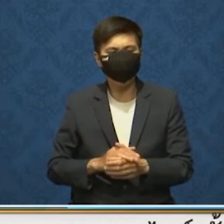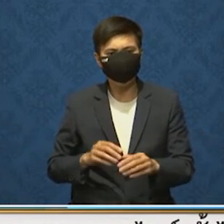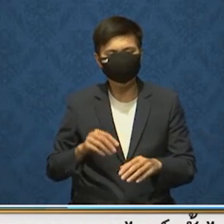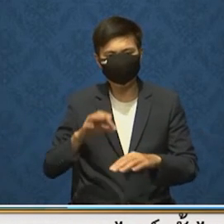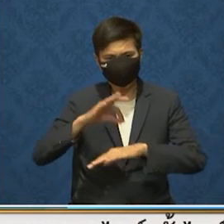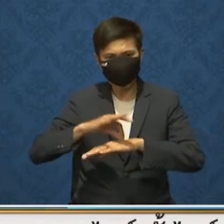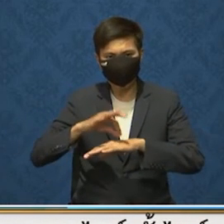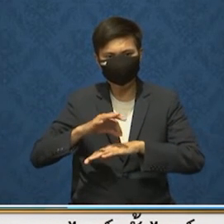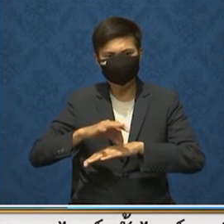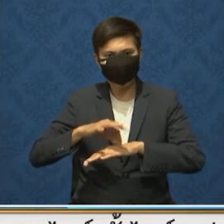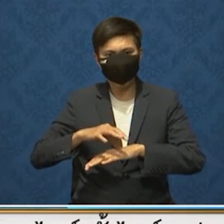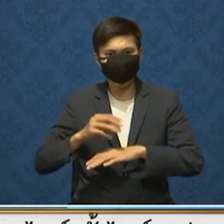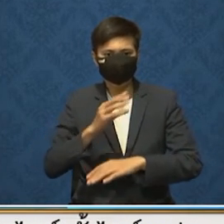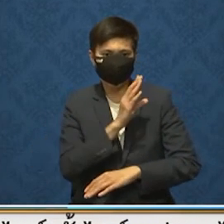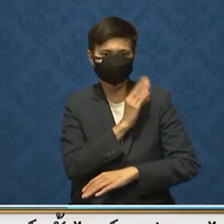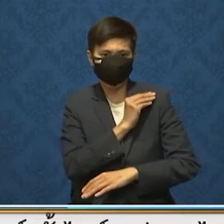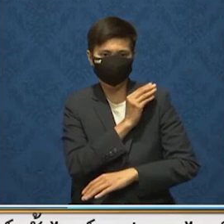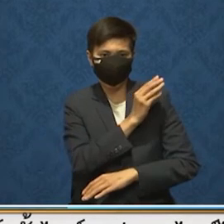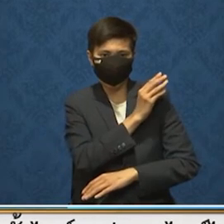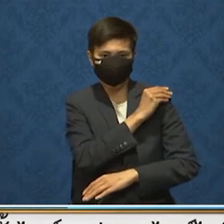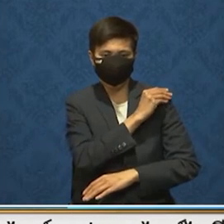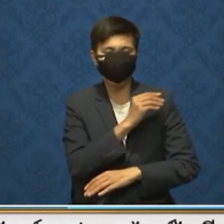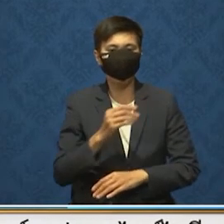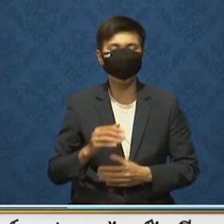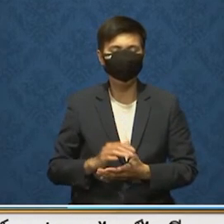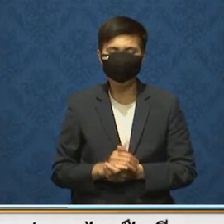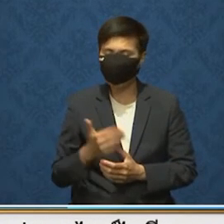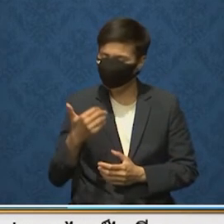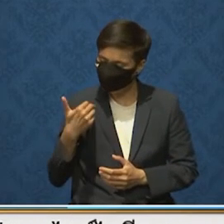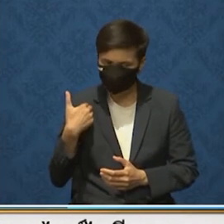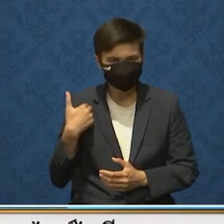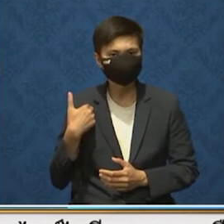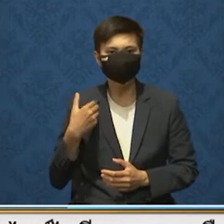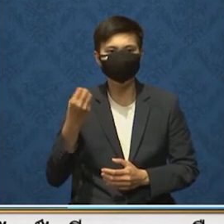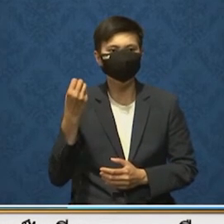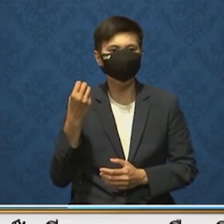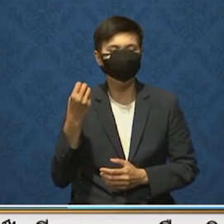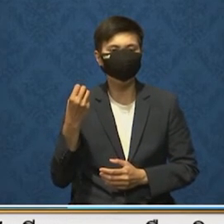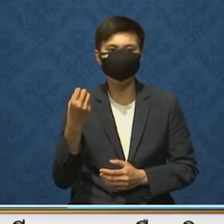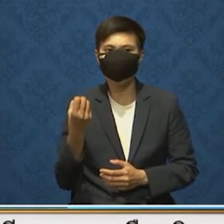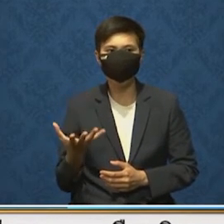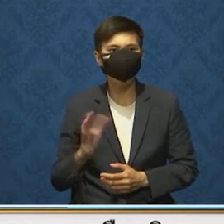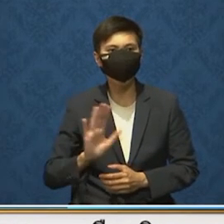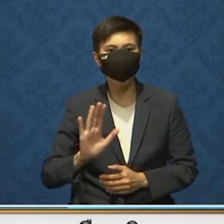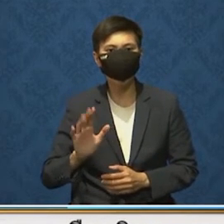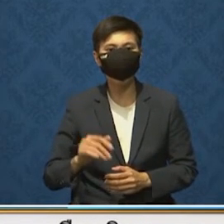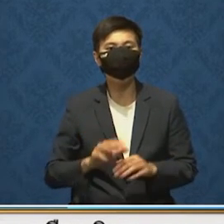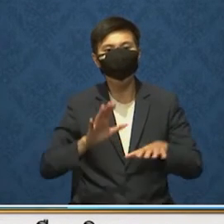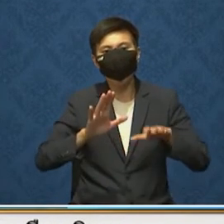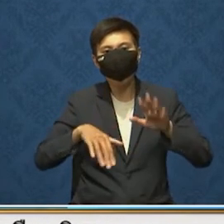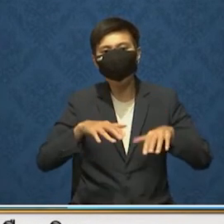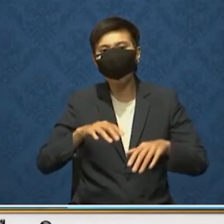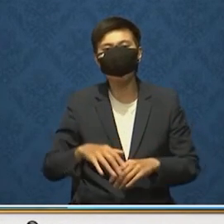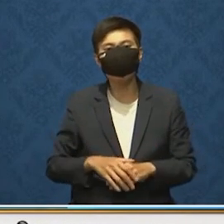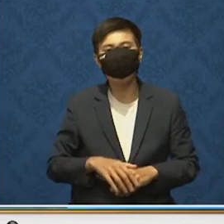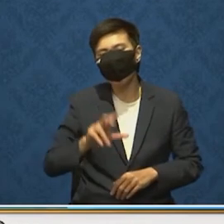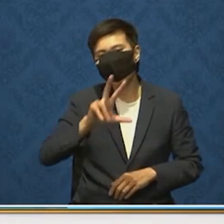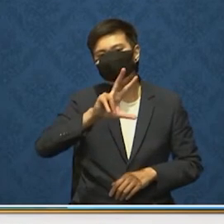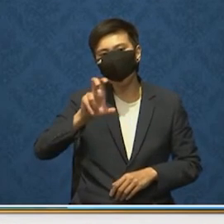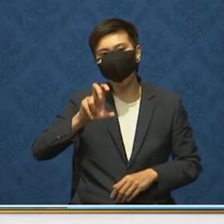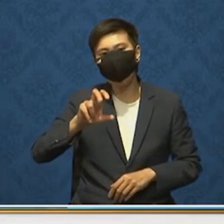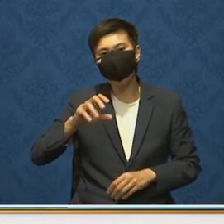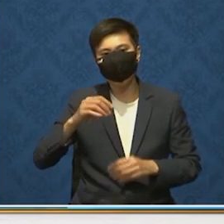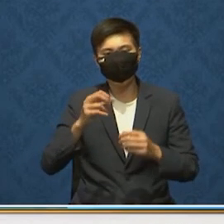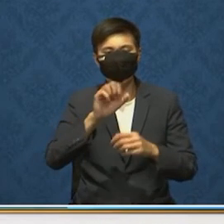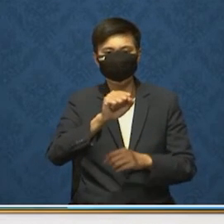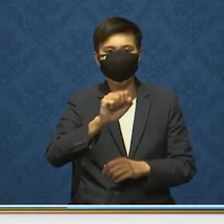ทั้งกองทัพมีสโมสร ไม่มากเหครับประมาณ 300 สโมสร ท Duncan,ี้เองใช้ง